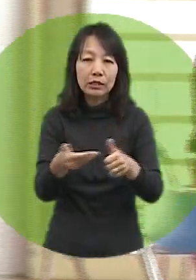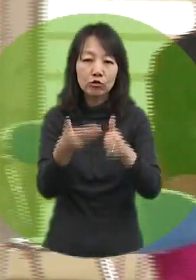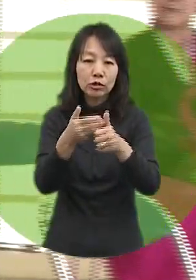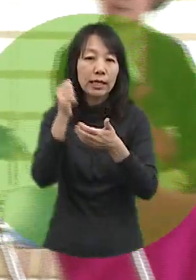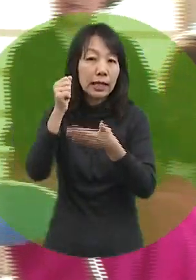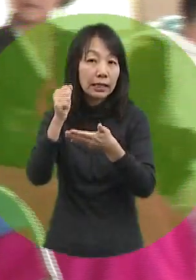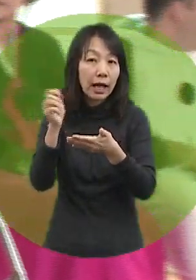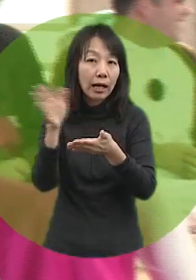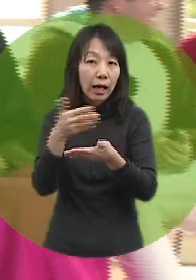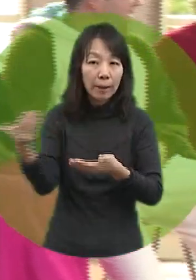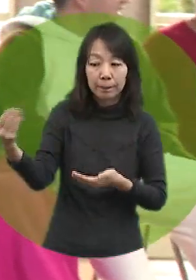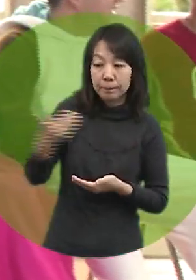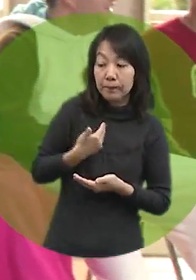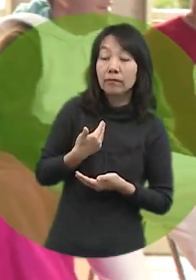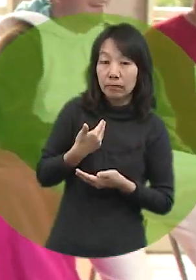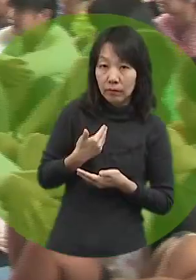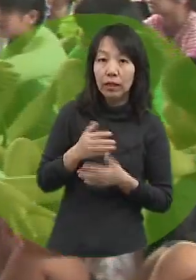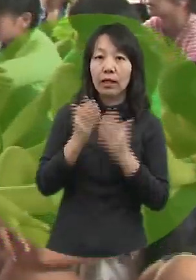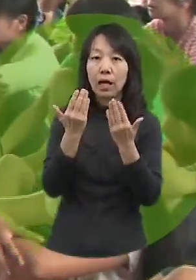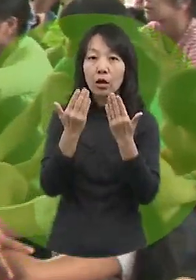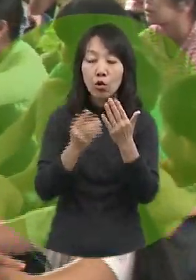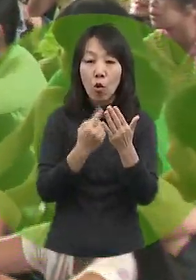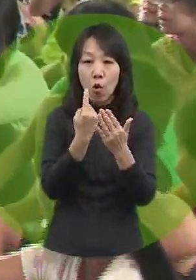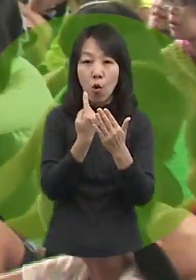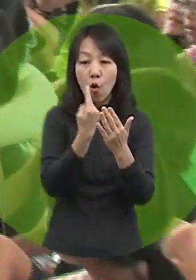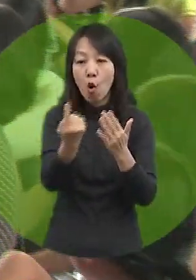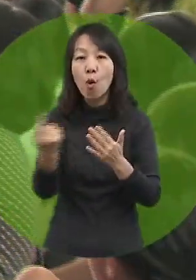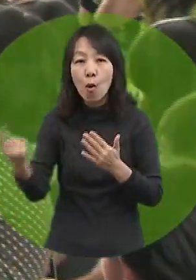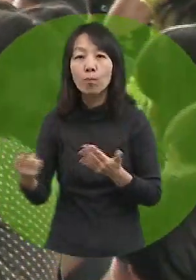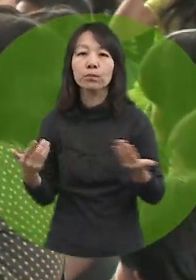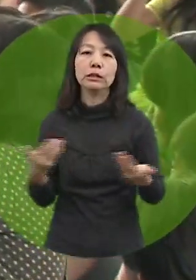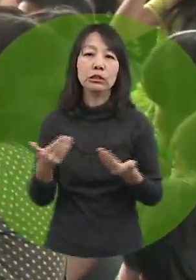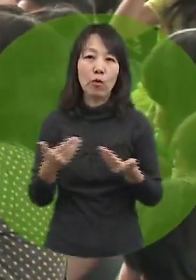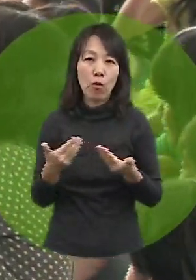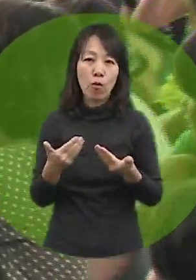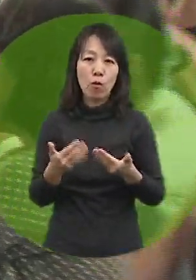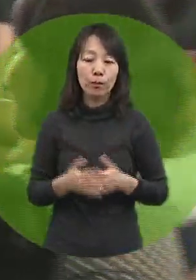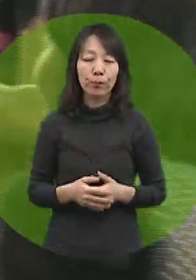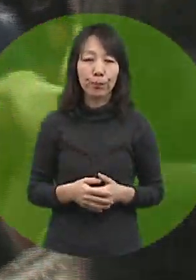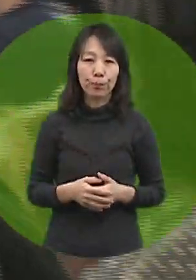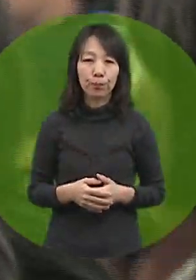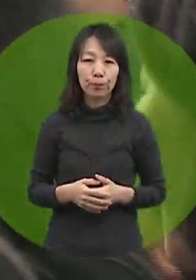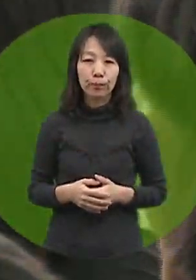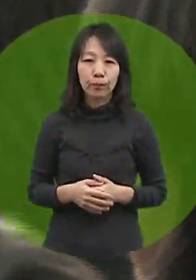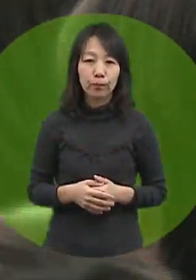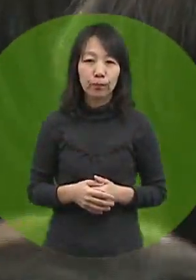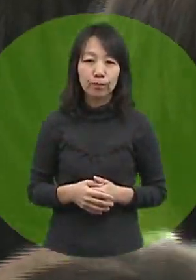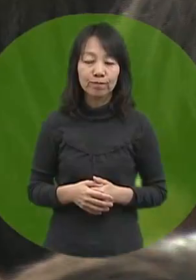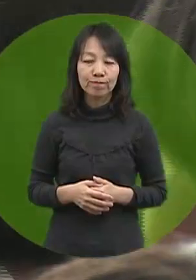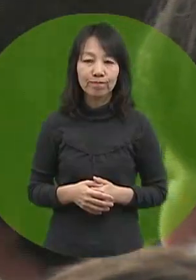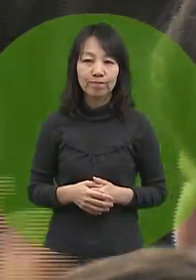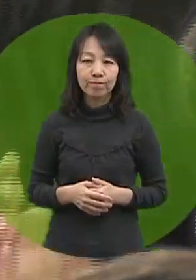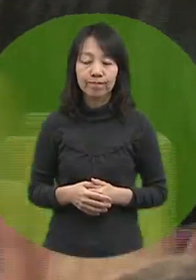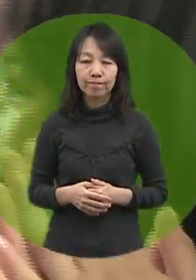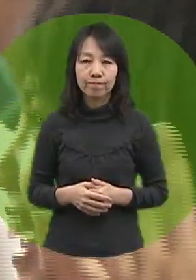頼を受けて実施している学校訪問事業です。 正解です。